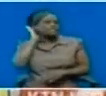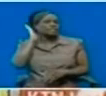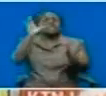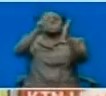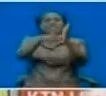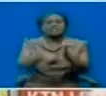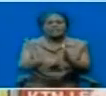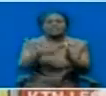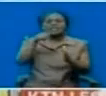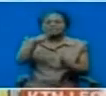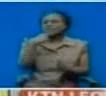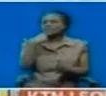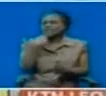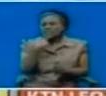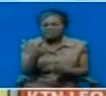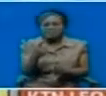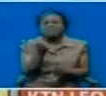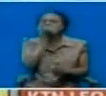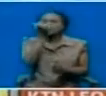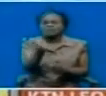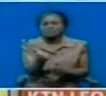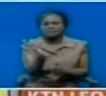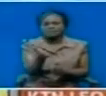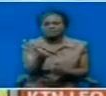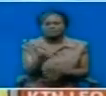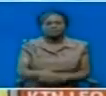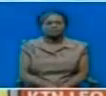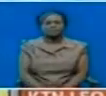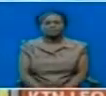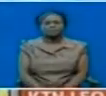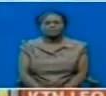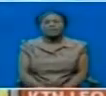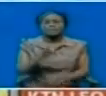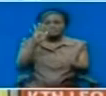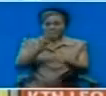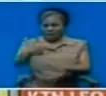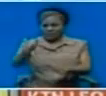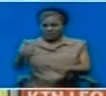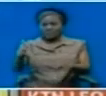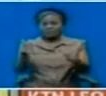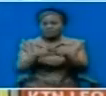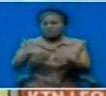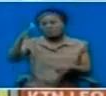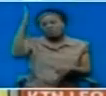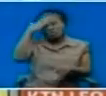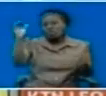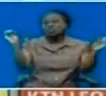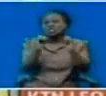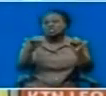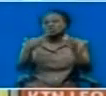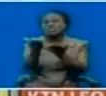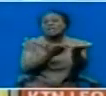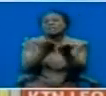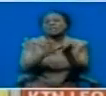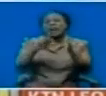back, they'll tell you, I ignored it. Please do so after the tone. Kwa wengine, hata ufahamu wao kuhusu huduma yenyewe